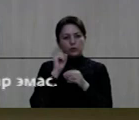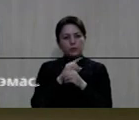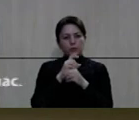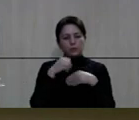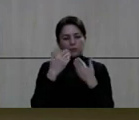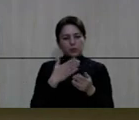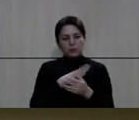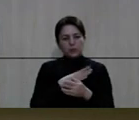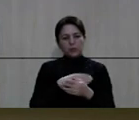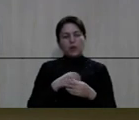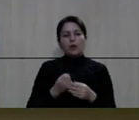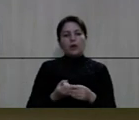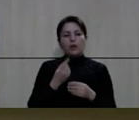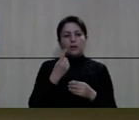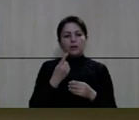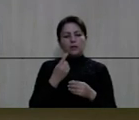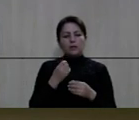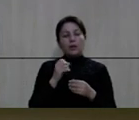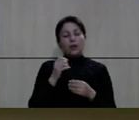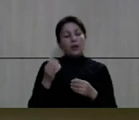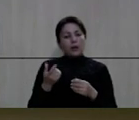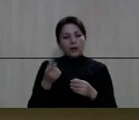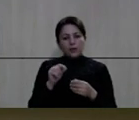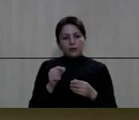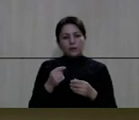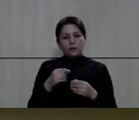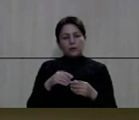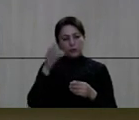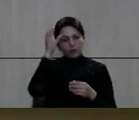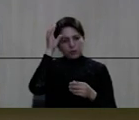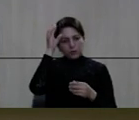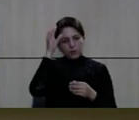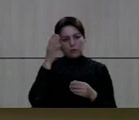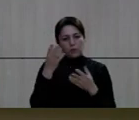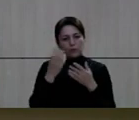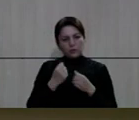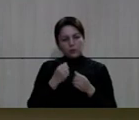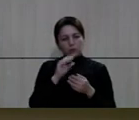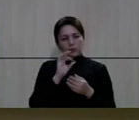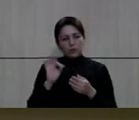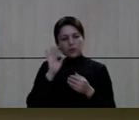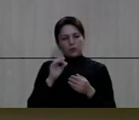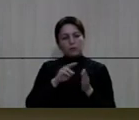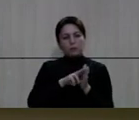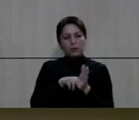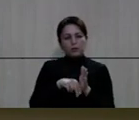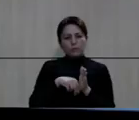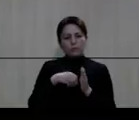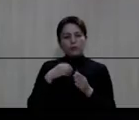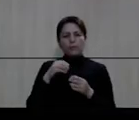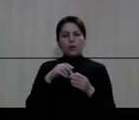berilgan. Qayerda ta'lim olishingiz haqida ma'lumotnoma matni tayyorlang.